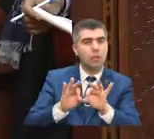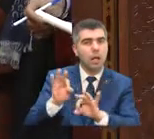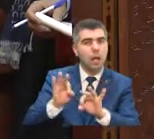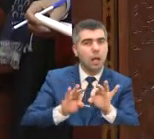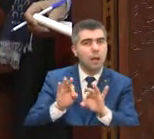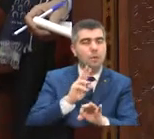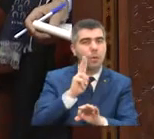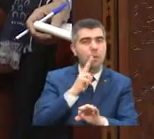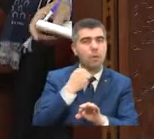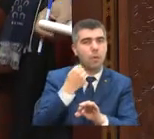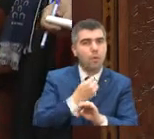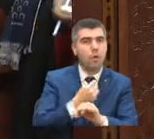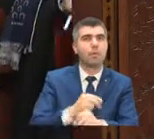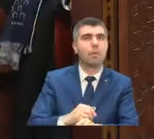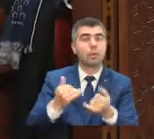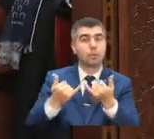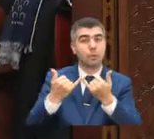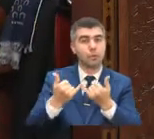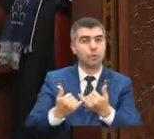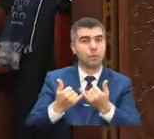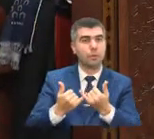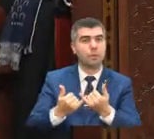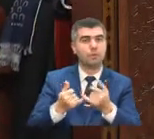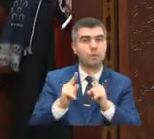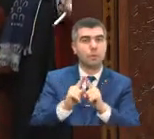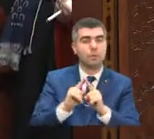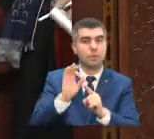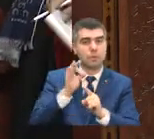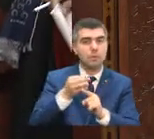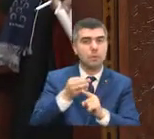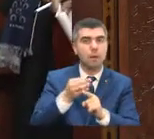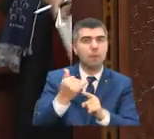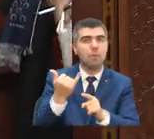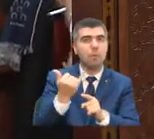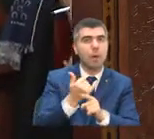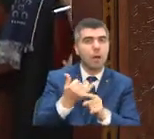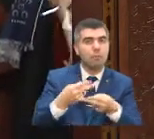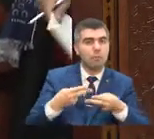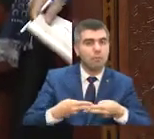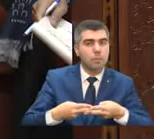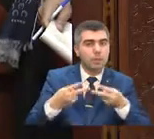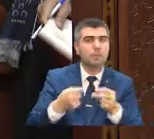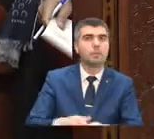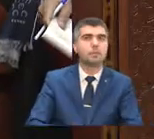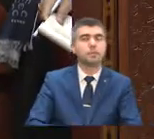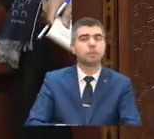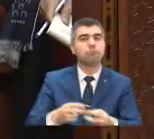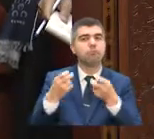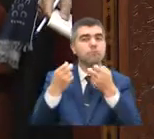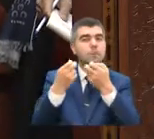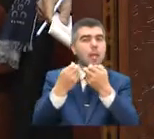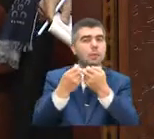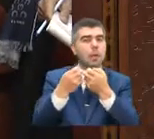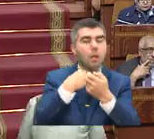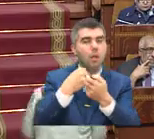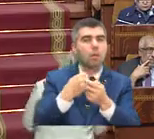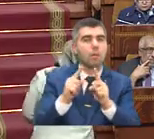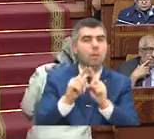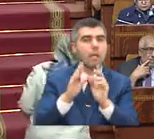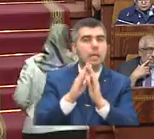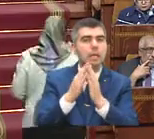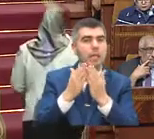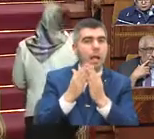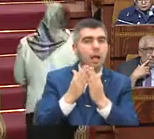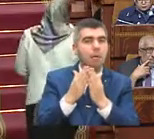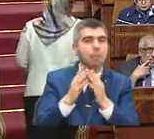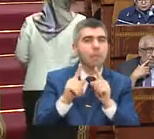والتدابير اليوم في حاجة إلى التنزيل السليم. عندنا مثلاً الكتاب الخميس، عندنا